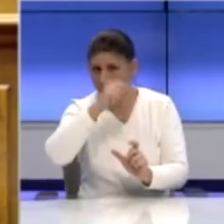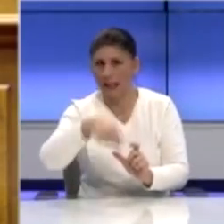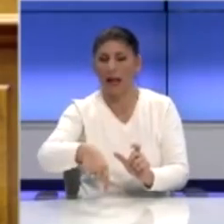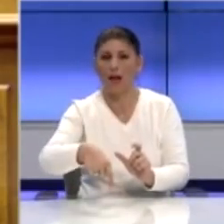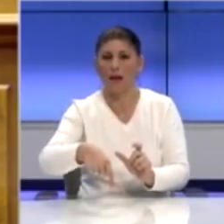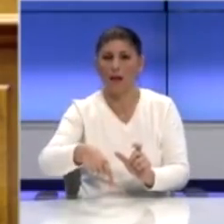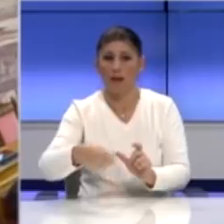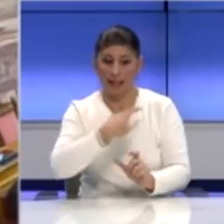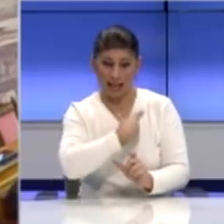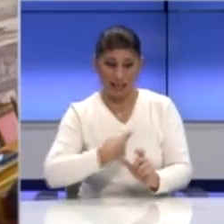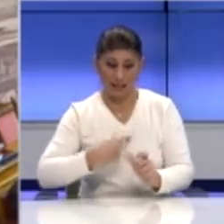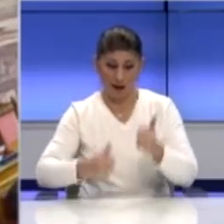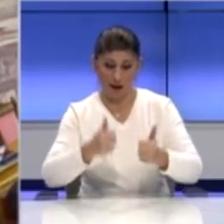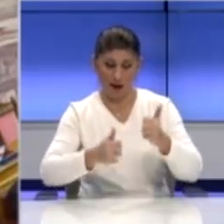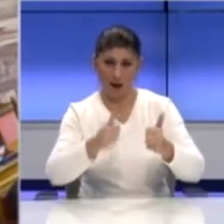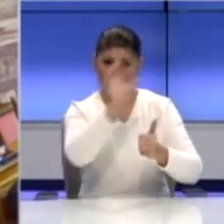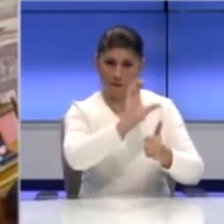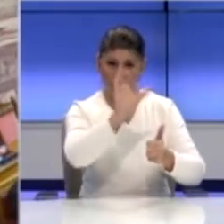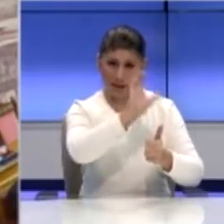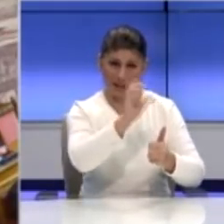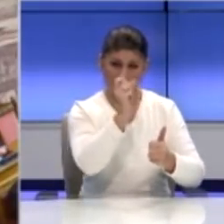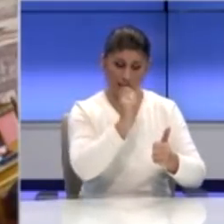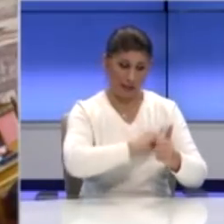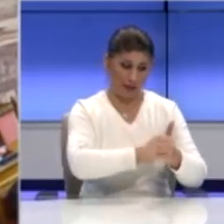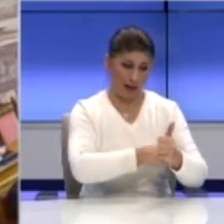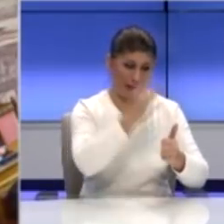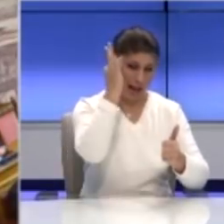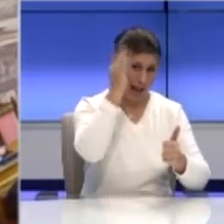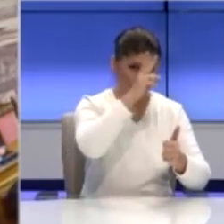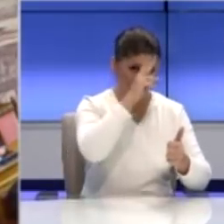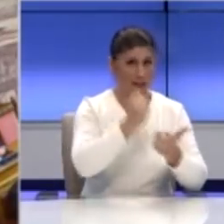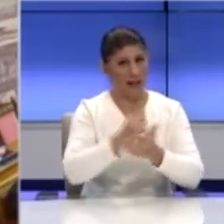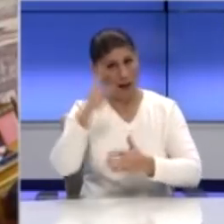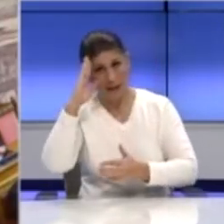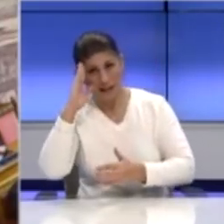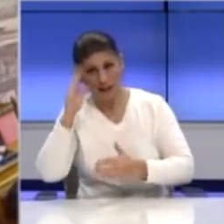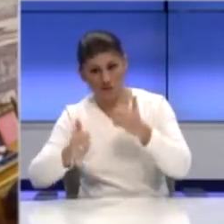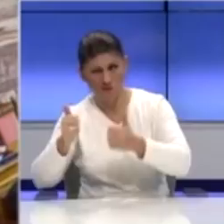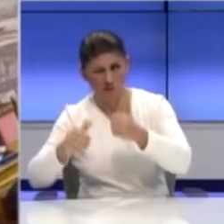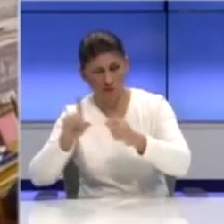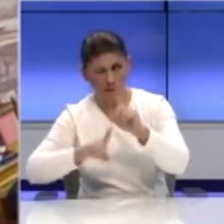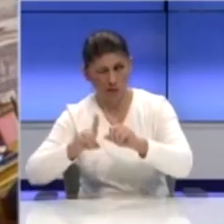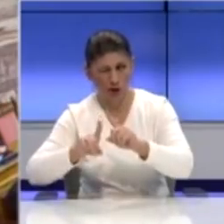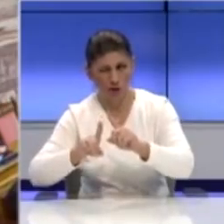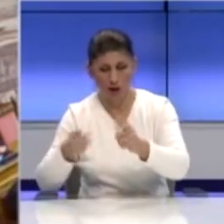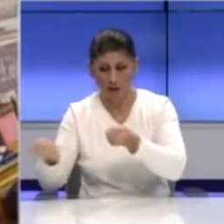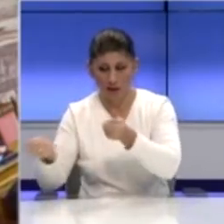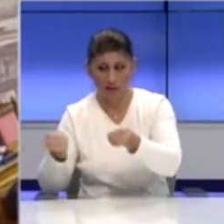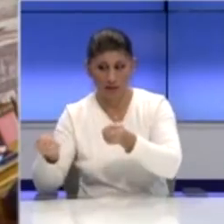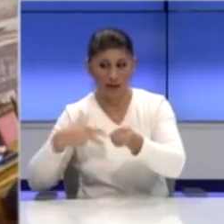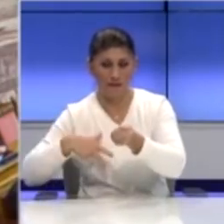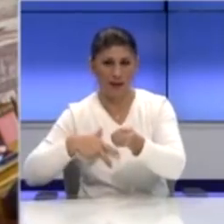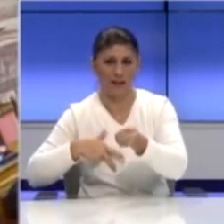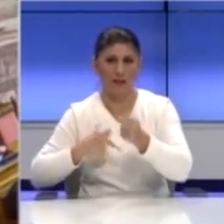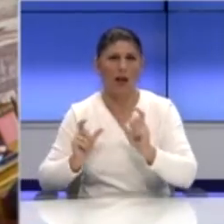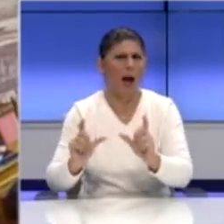της οποίας διαγωνίζονται ΗΠΑ και ευρωπαϊκές δυνάμεις όπως η Γαλλία και η Γερμανία. Πώς ακριβώς υπηρετείται η άμυνα της χώρας